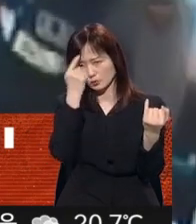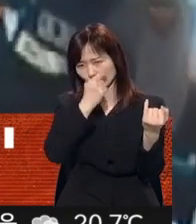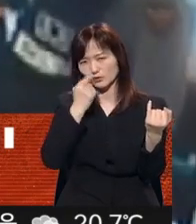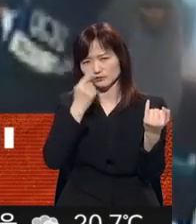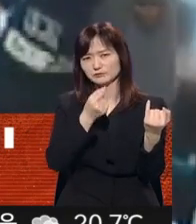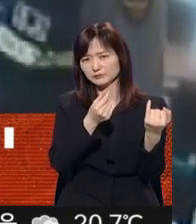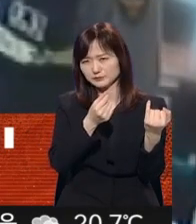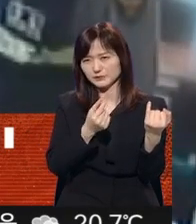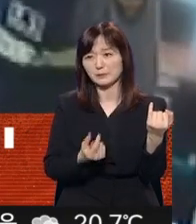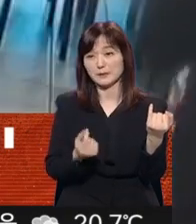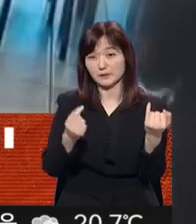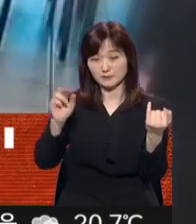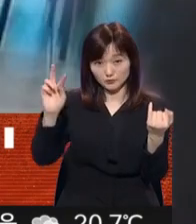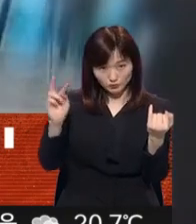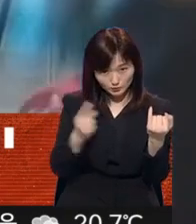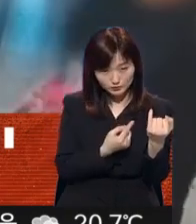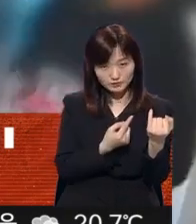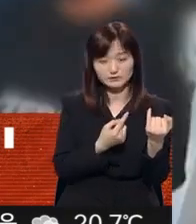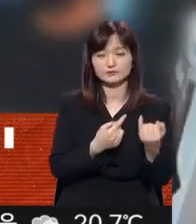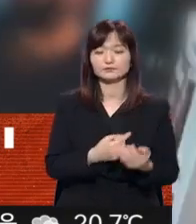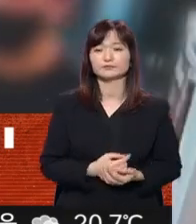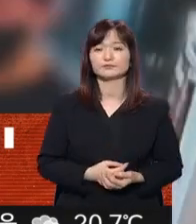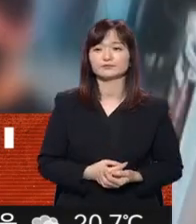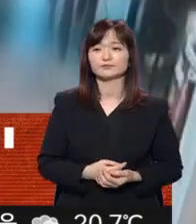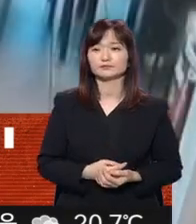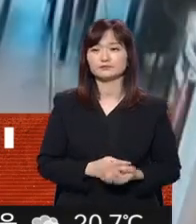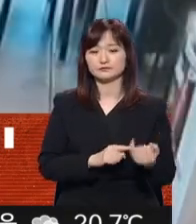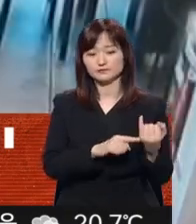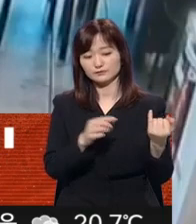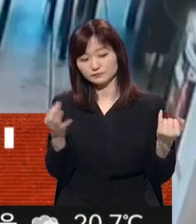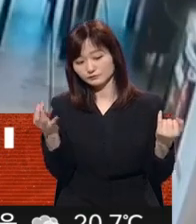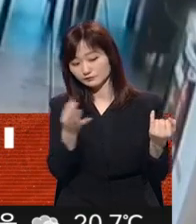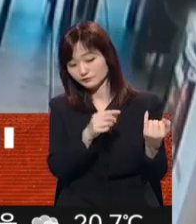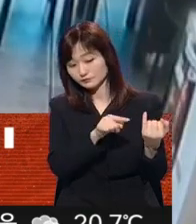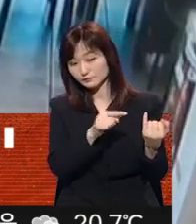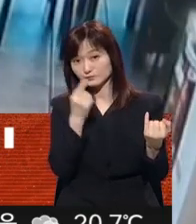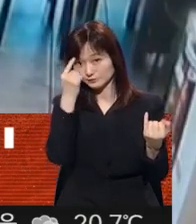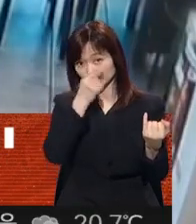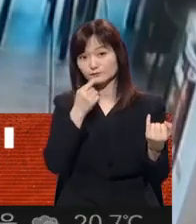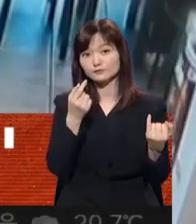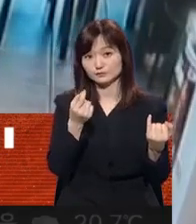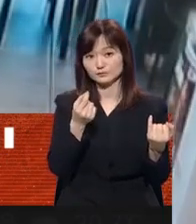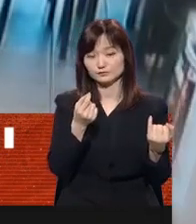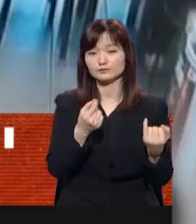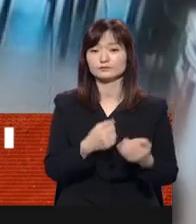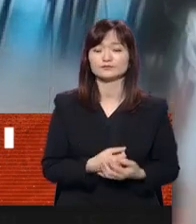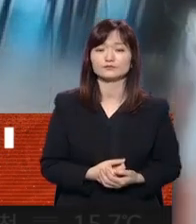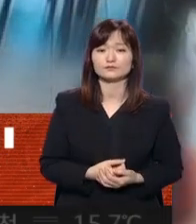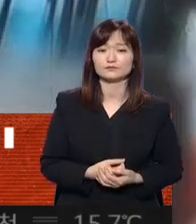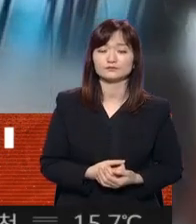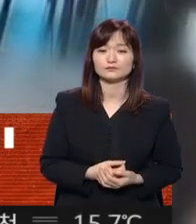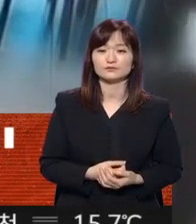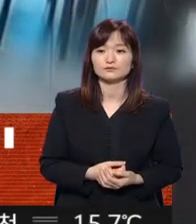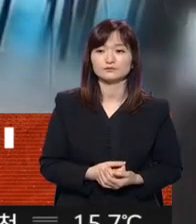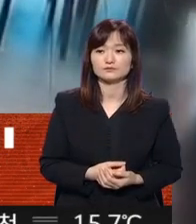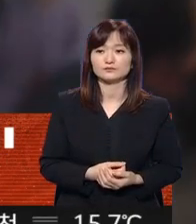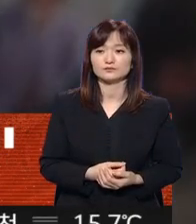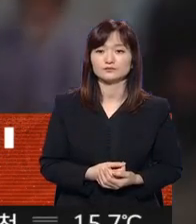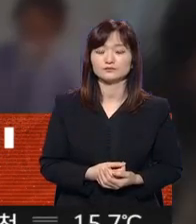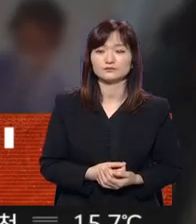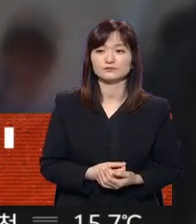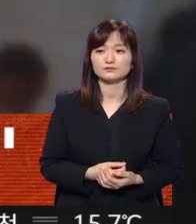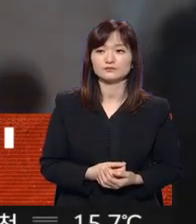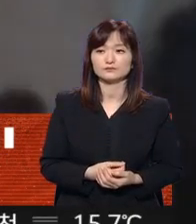같아가지고 재빨리 갔습니다. 가가지고 맞춰봤더니 인상차이가 똑같아요. 그래서 일단은 그 누나한테